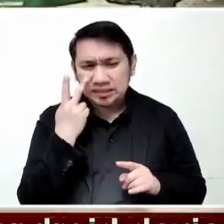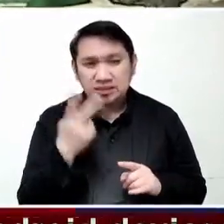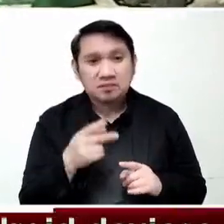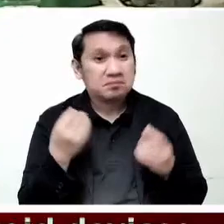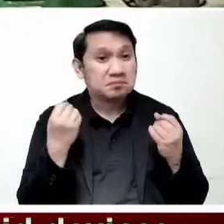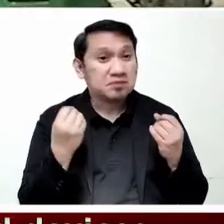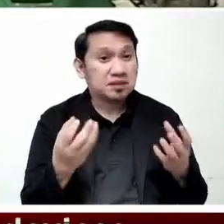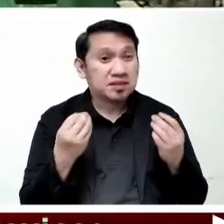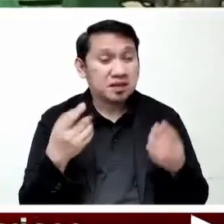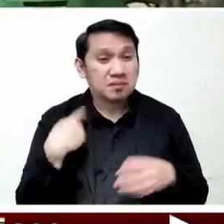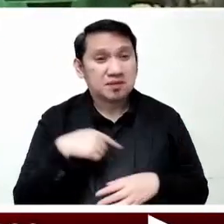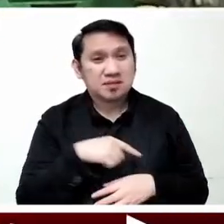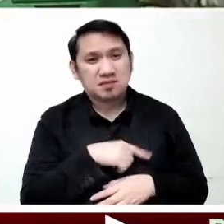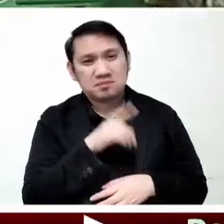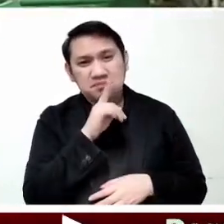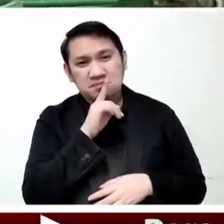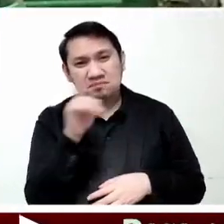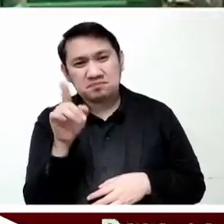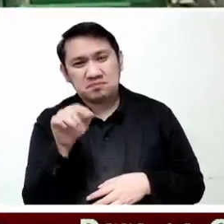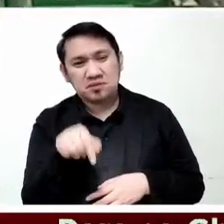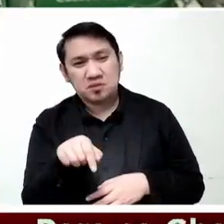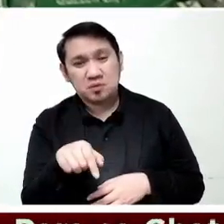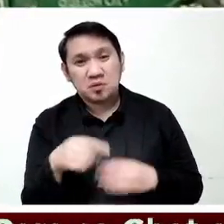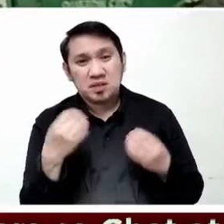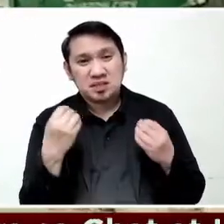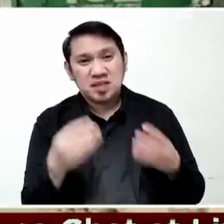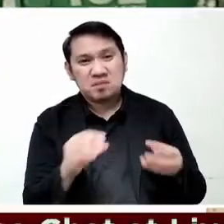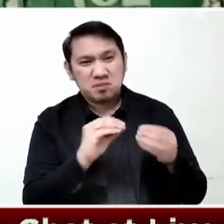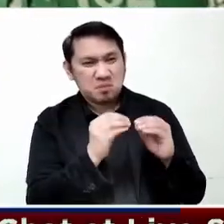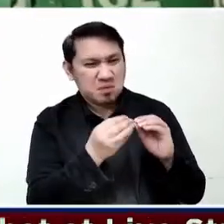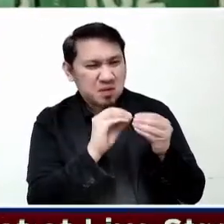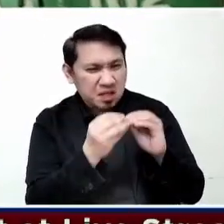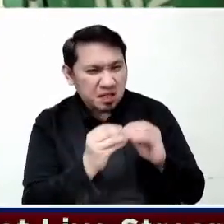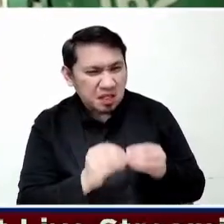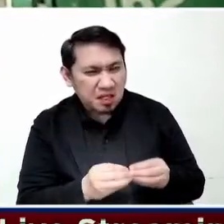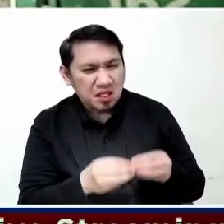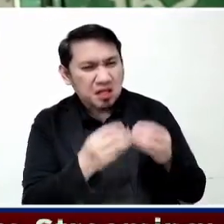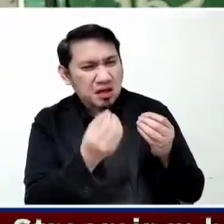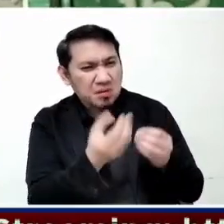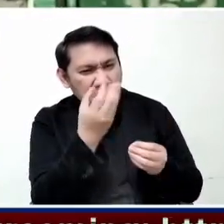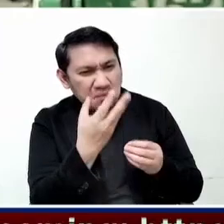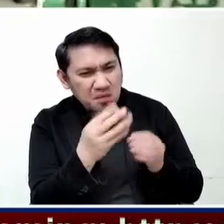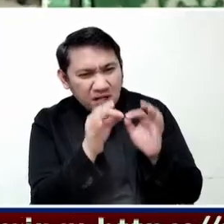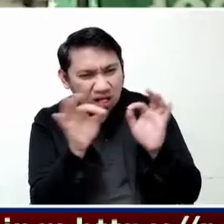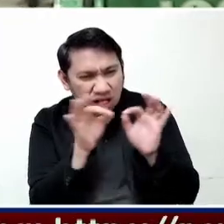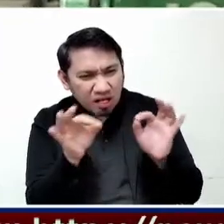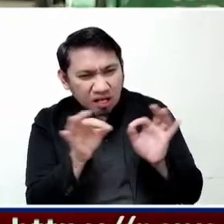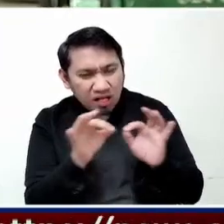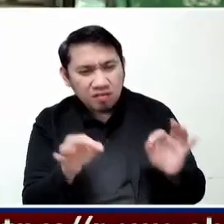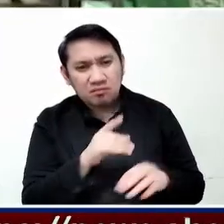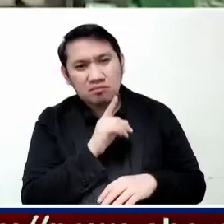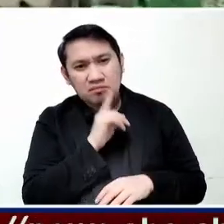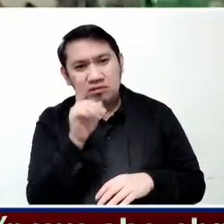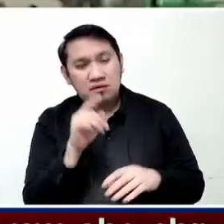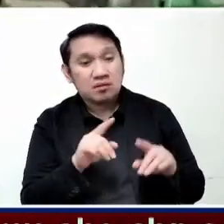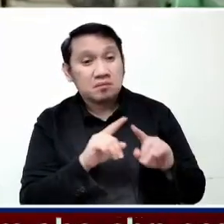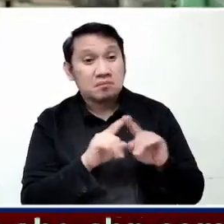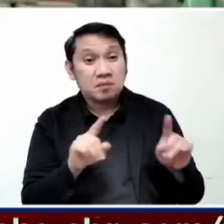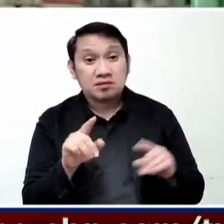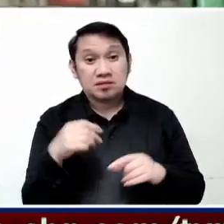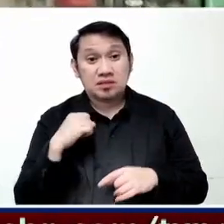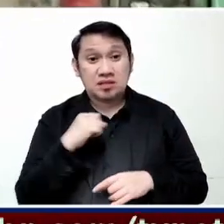atin, deadma sa sangkaterbang numerong nakalagay sa ating bill sa kuryente. Pero si Senador Risa